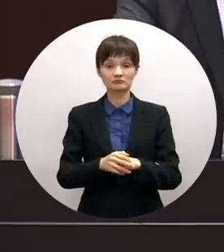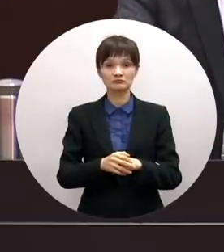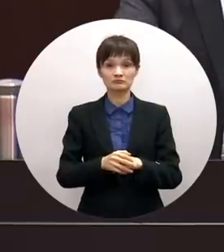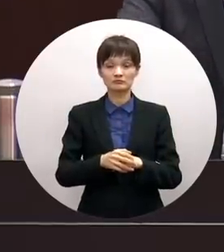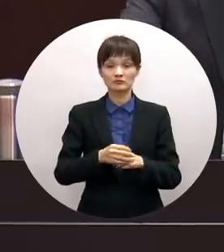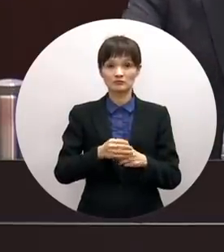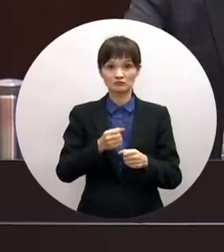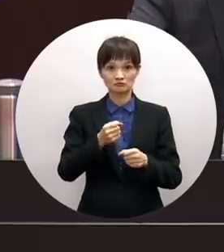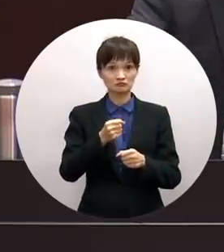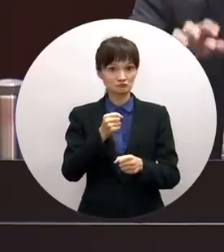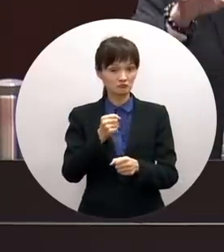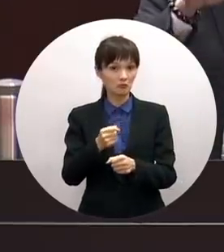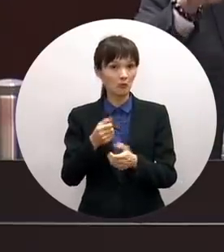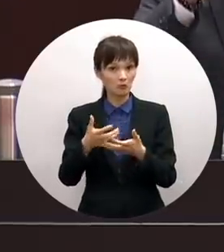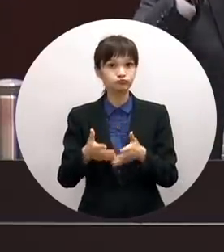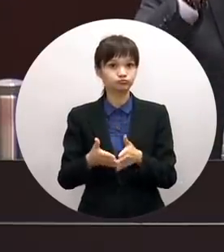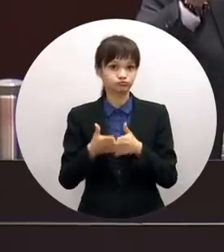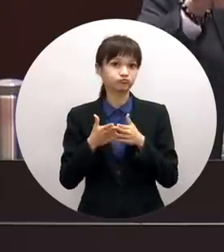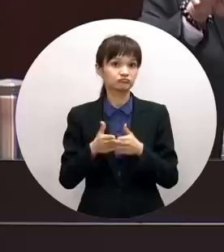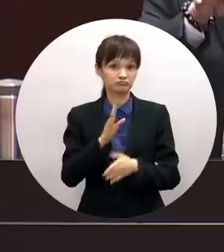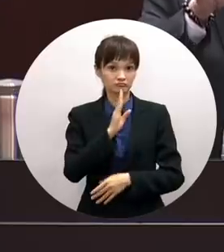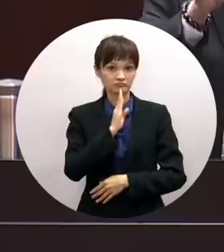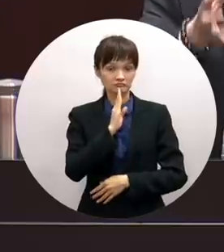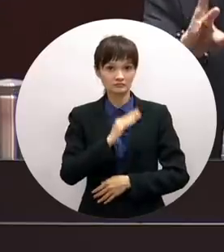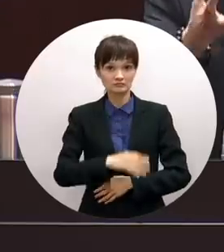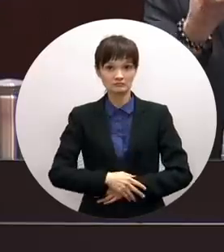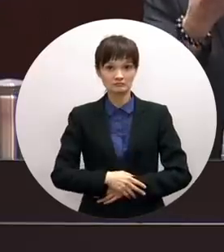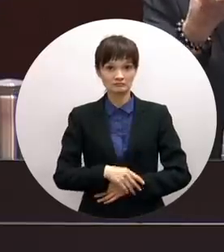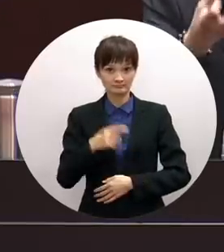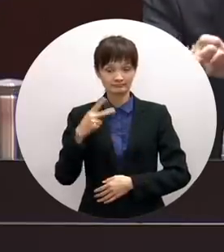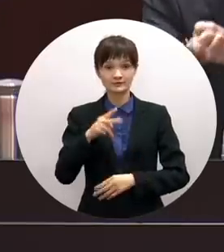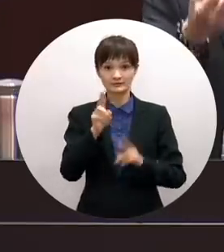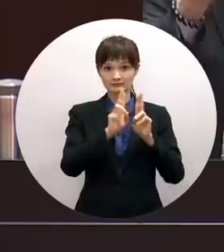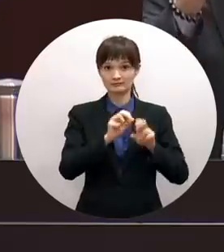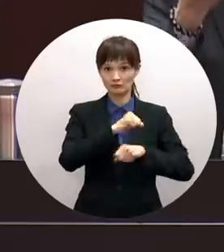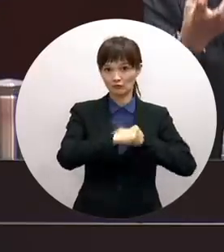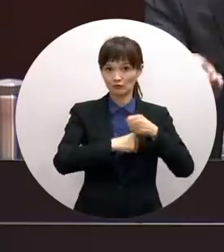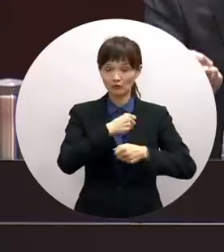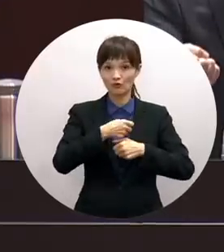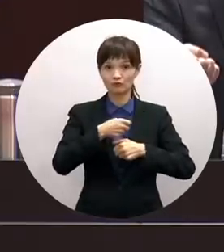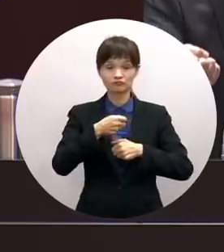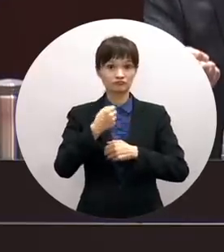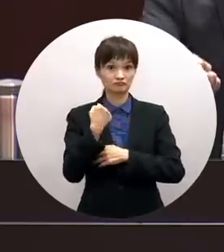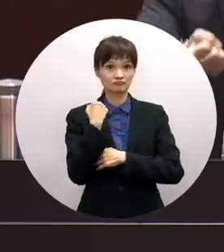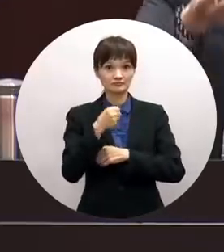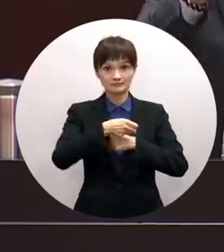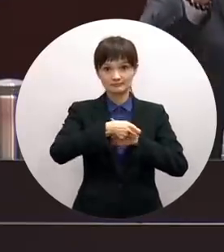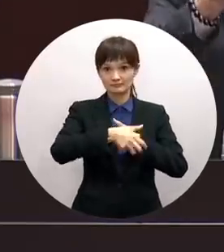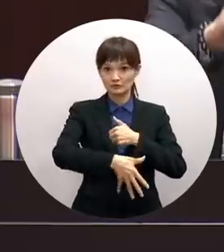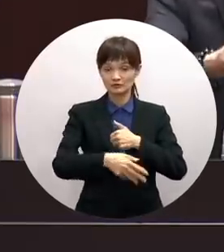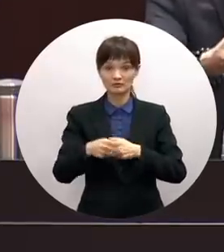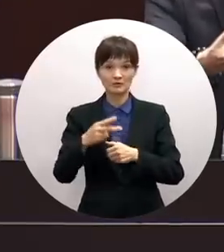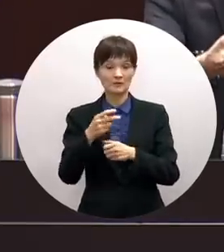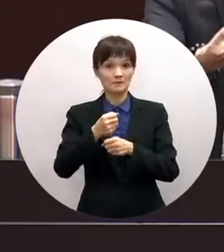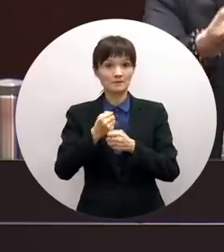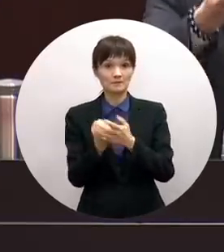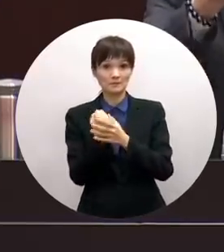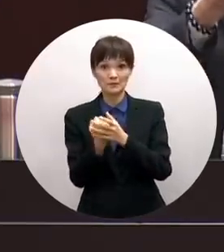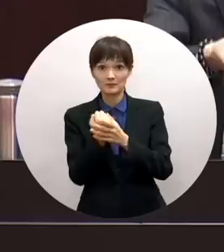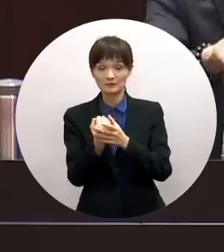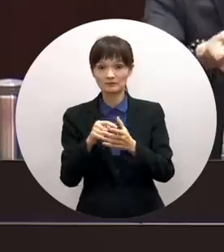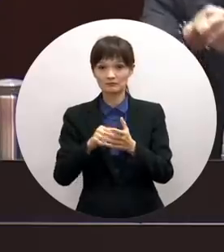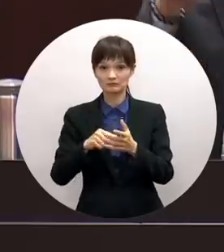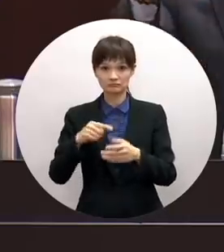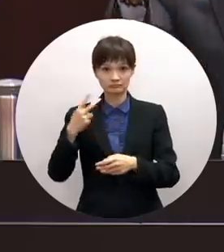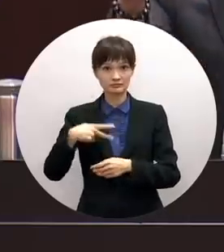演一个很重要的角色。而且呢，他把电动车的动力系统、把马达以及我们核大沈国荣